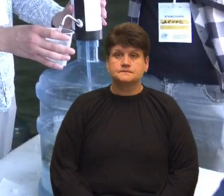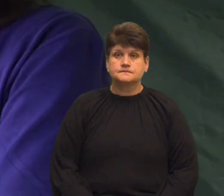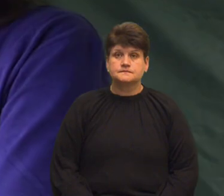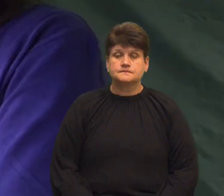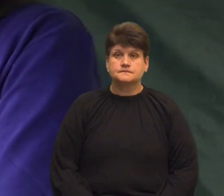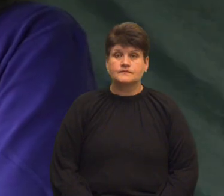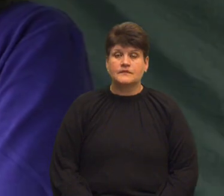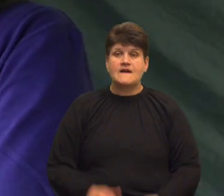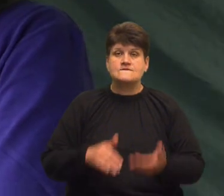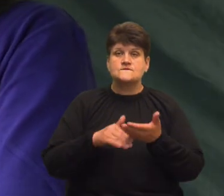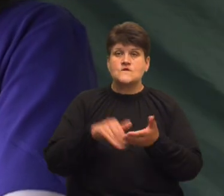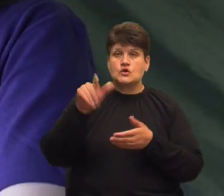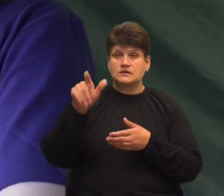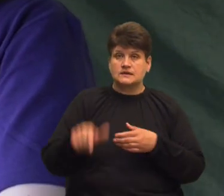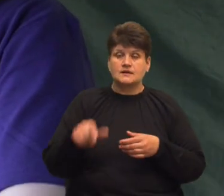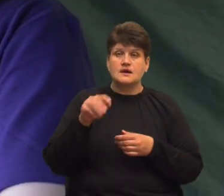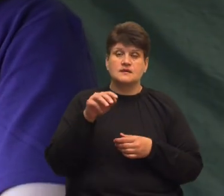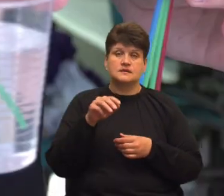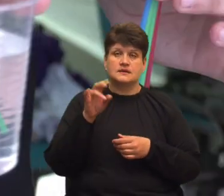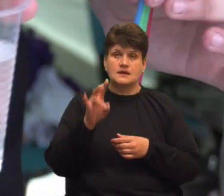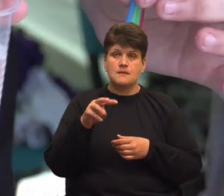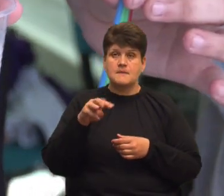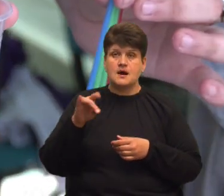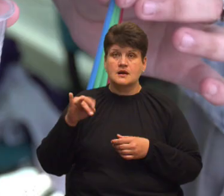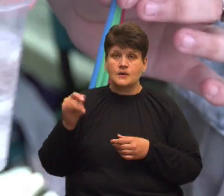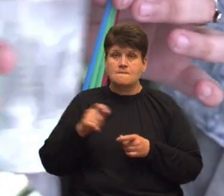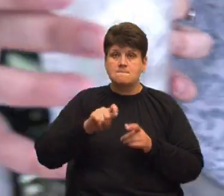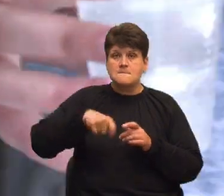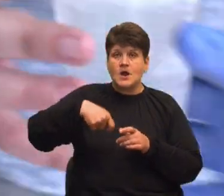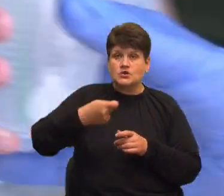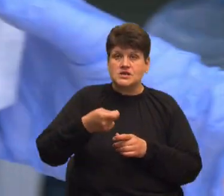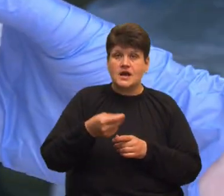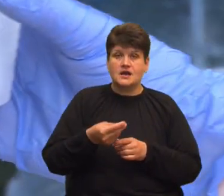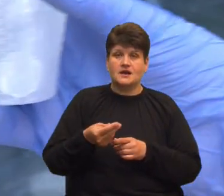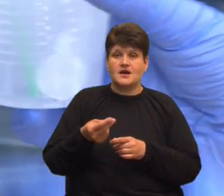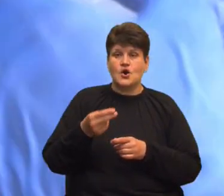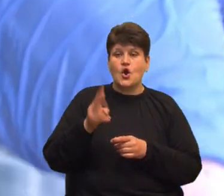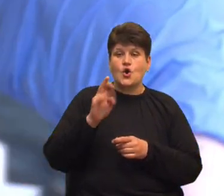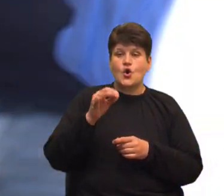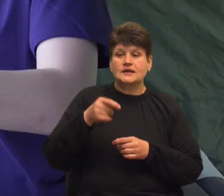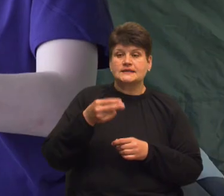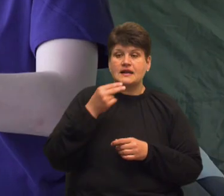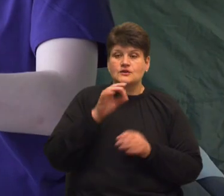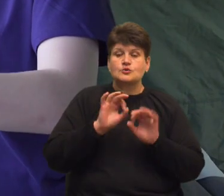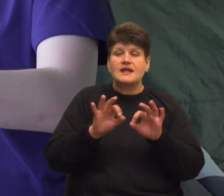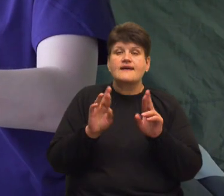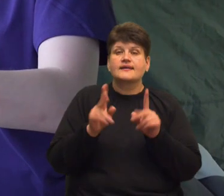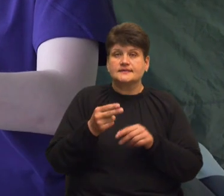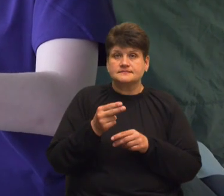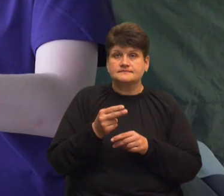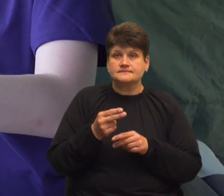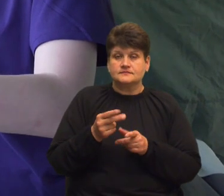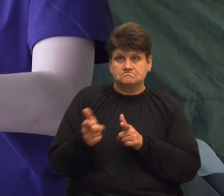волонтерка Надія маринович пригощає учасників наукових пікніків коктейлями жінка розповіла як їх готує ми тут